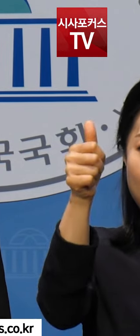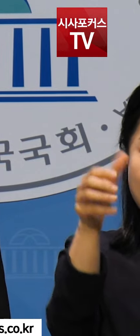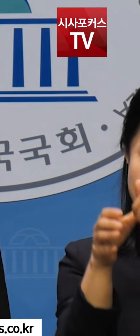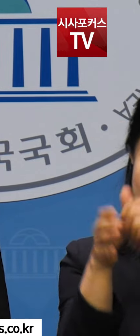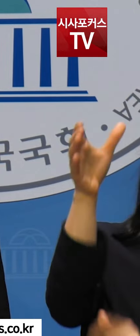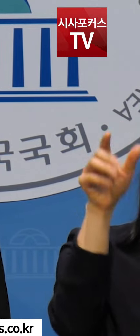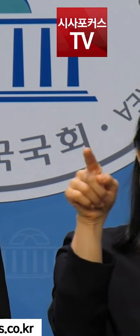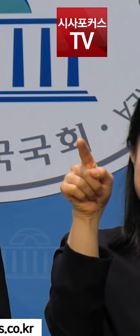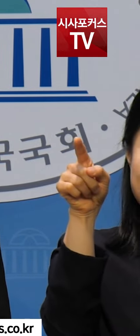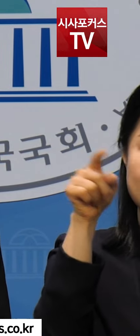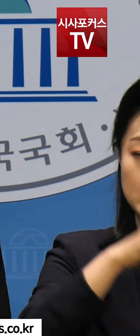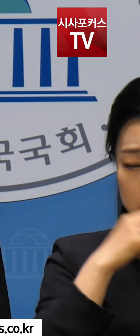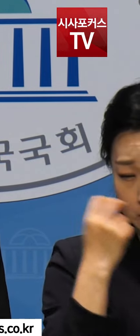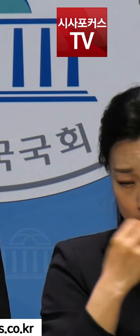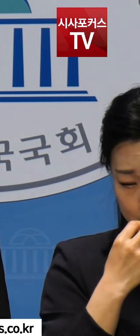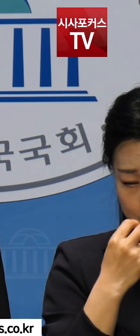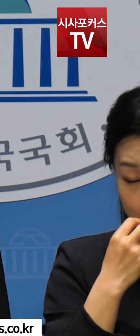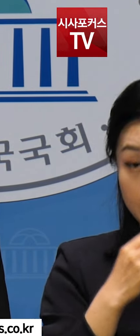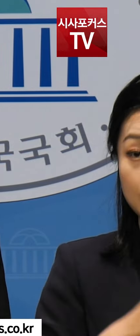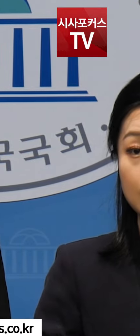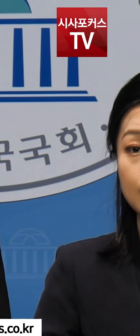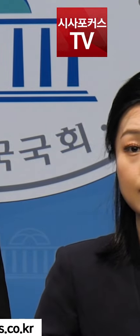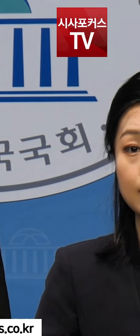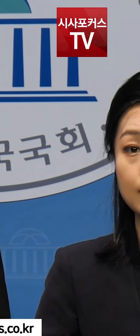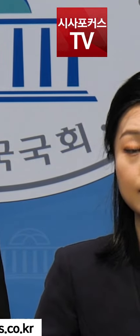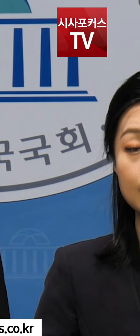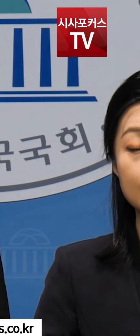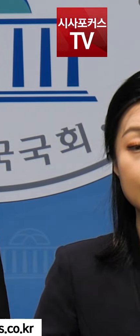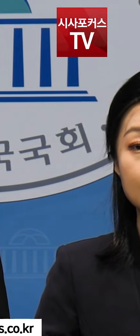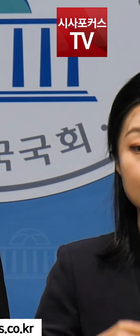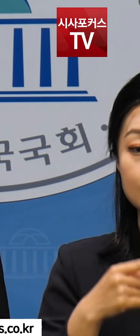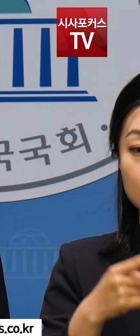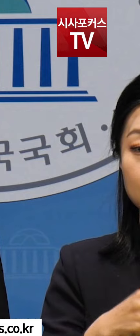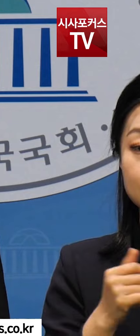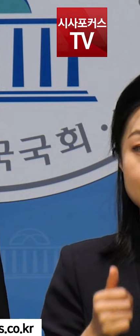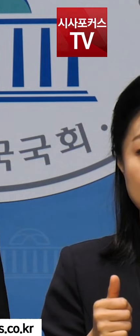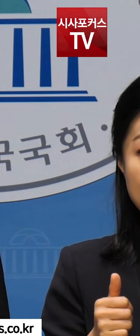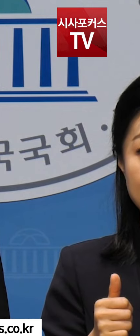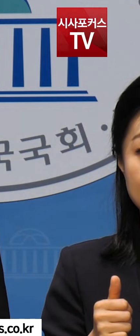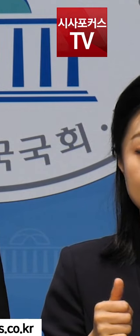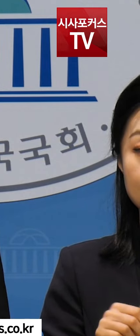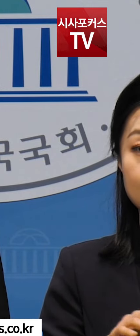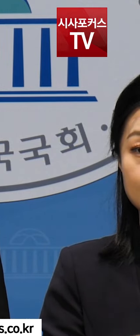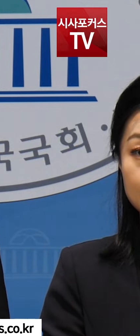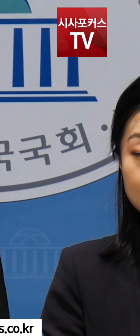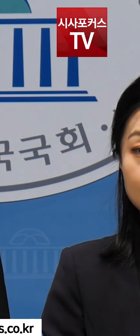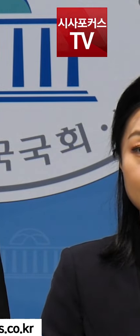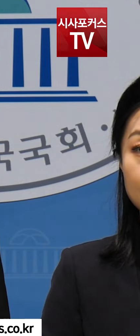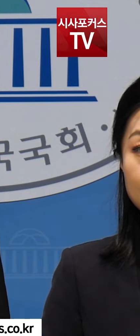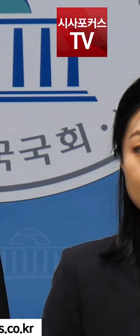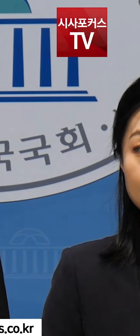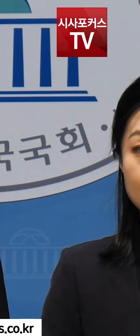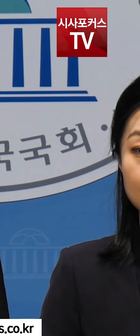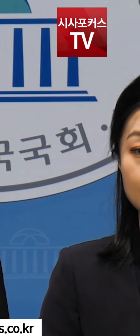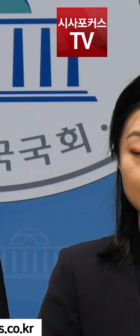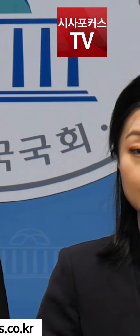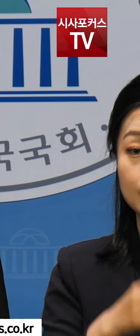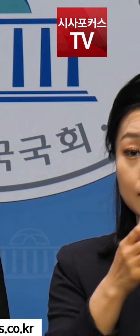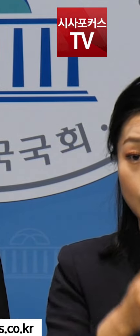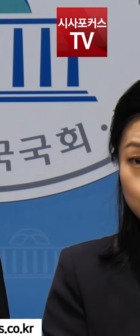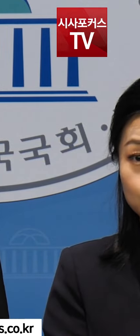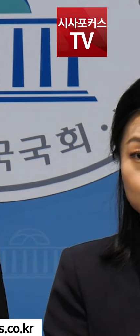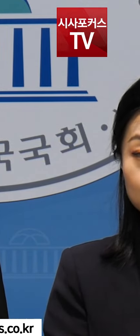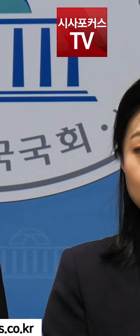위한 수사에 몰두하고 있는 것입니다. 지난 1심 재판은 사실상의 원님 재판으로 기록이 될